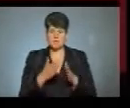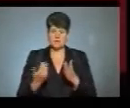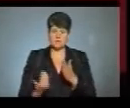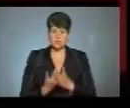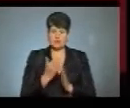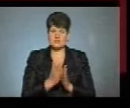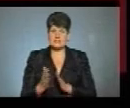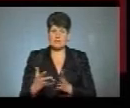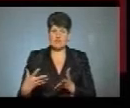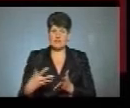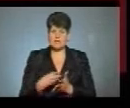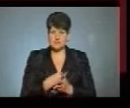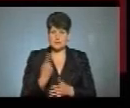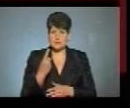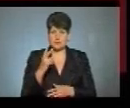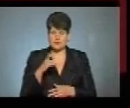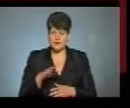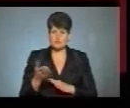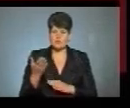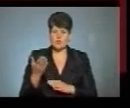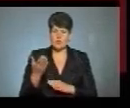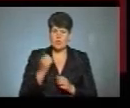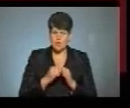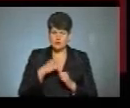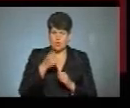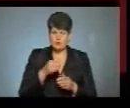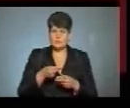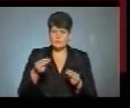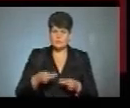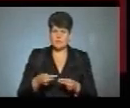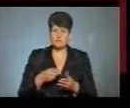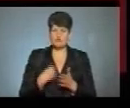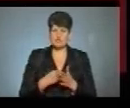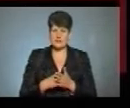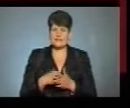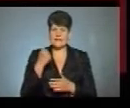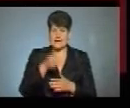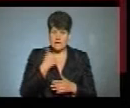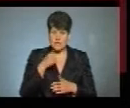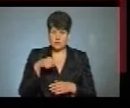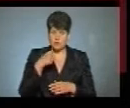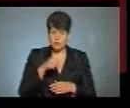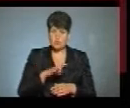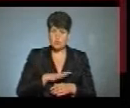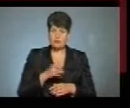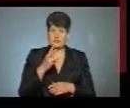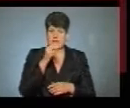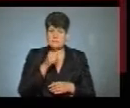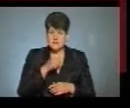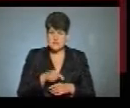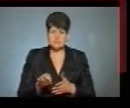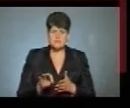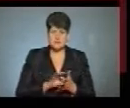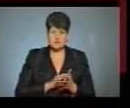фінансування з 1 квітня. І якщо кожного року закладався бюджет на рік, того року бюджет закладався на 3 місяці. Він був дефіцитний відразу, то нам відразу